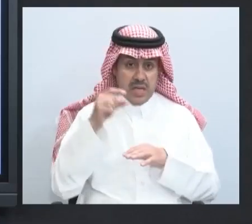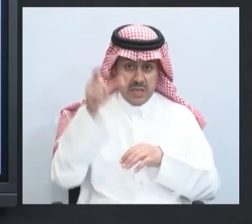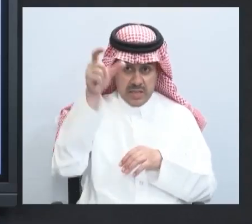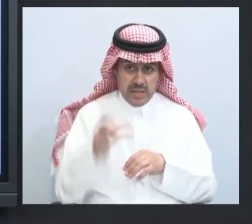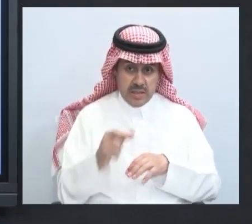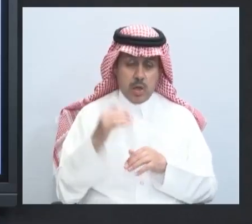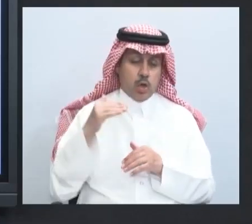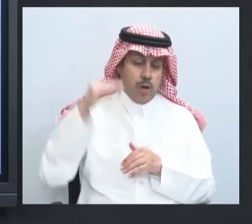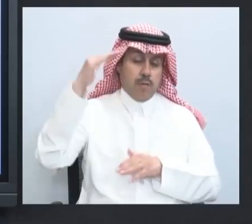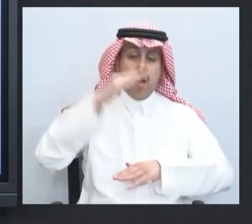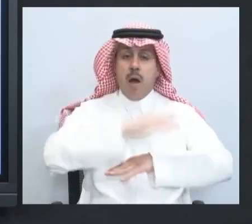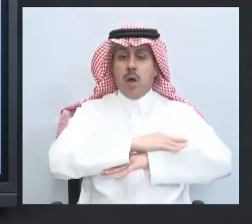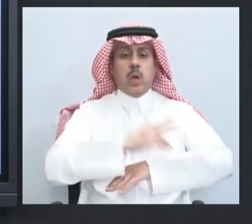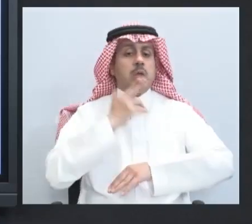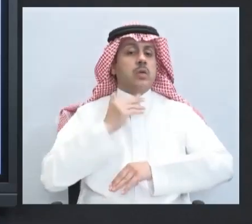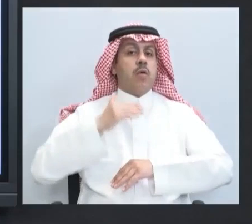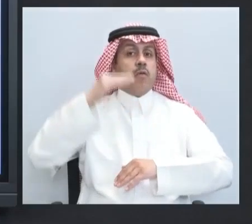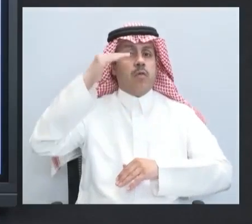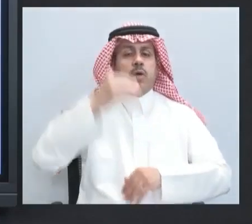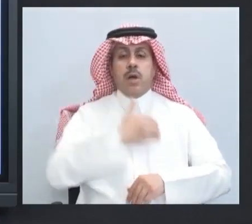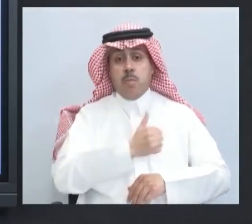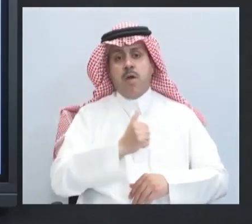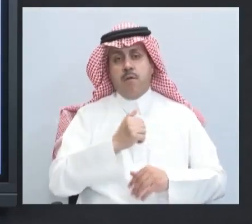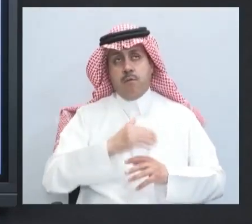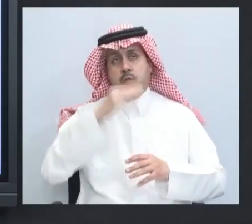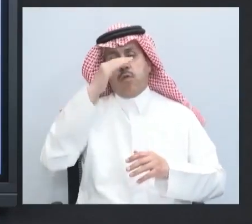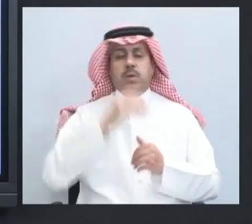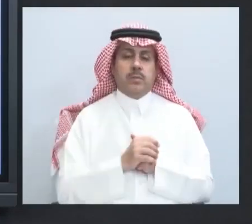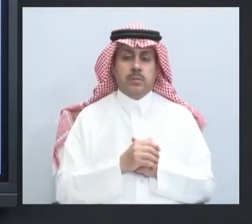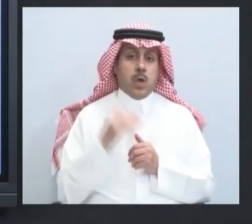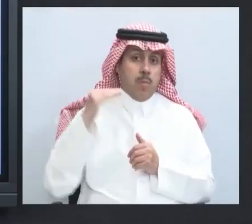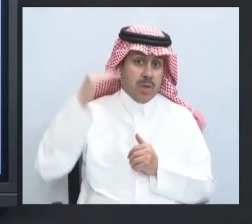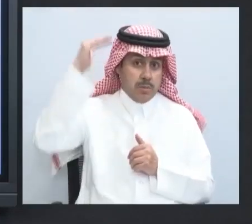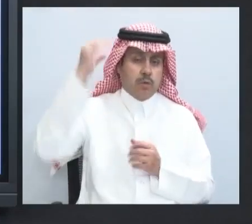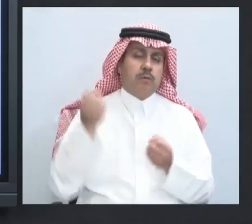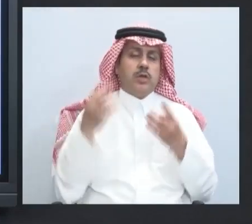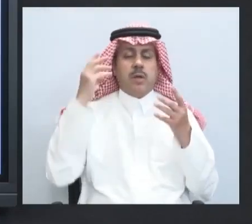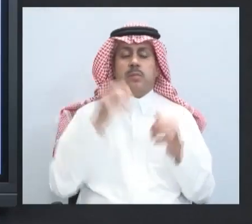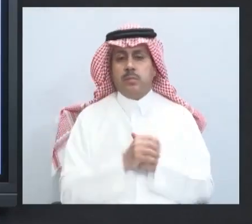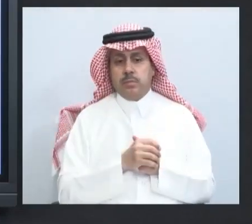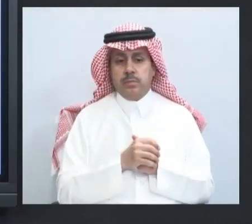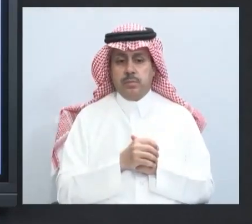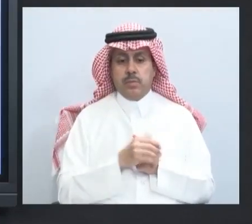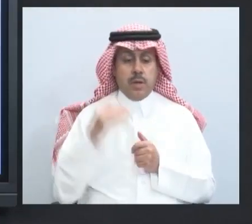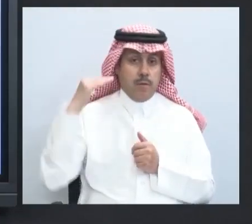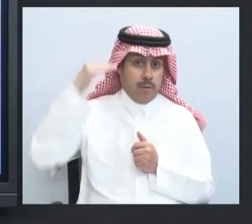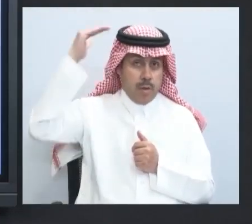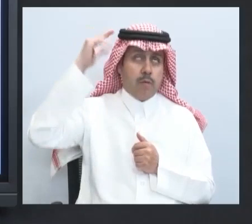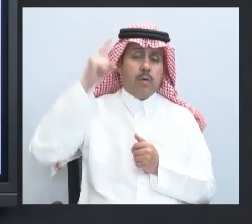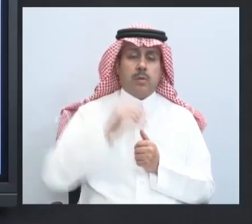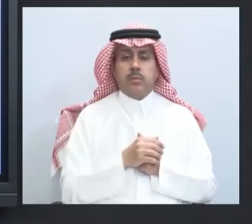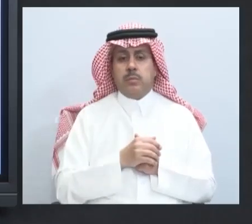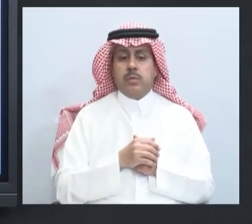سيزداد ويرتفع في جانب الدين وستزداد باذن الله تعالى مرتبته في الجنه حتى يصل الى مرتبه عليا